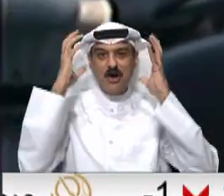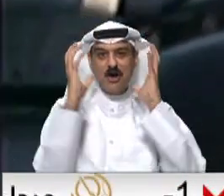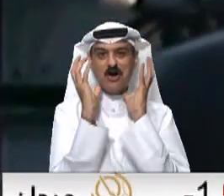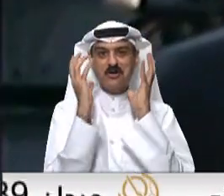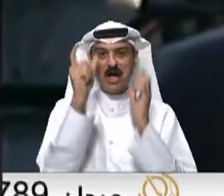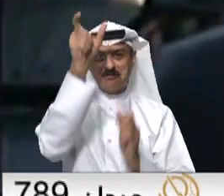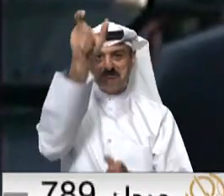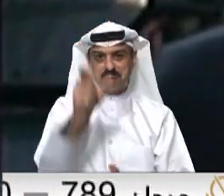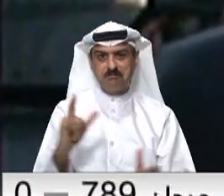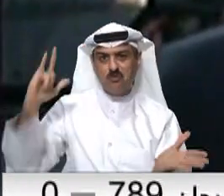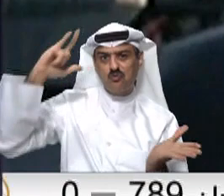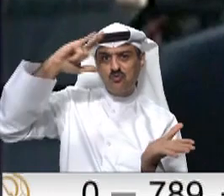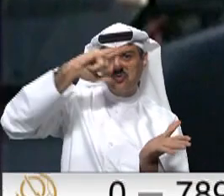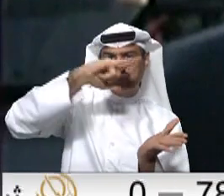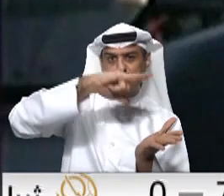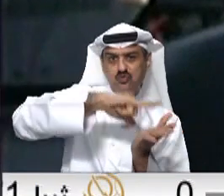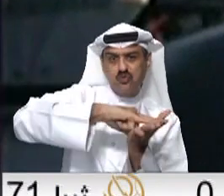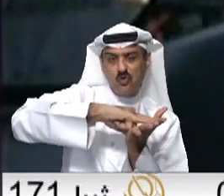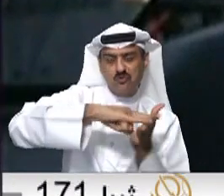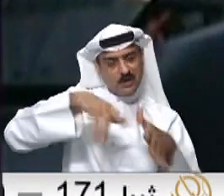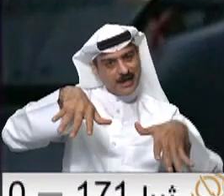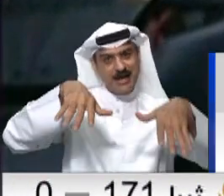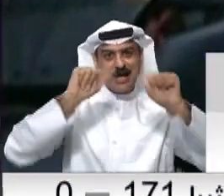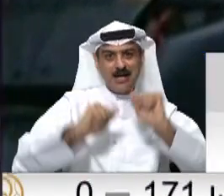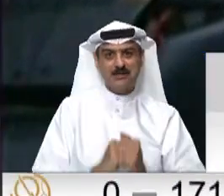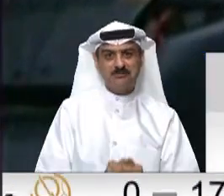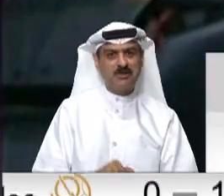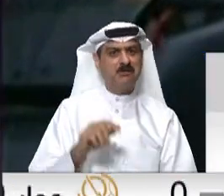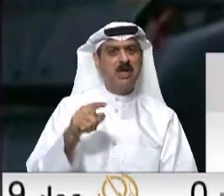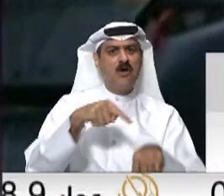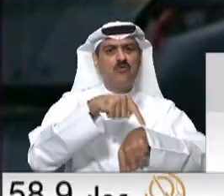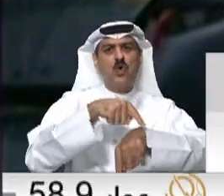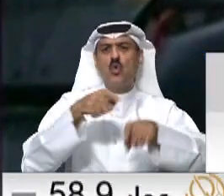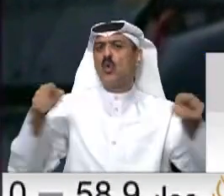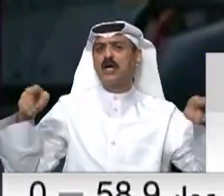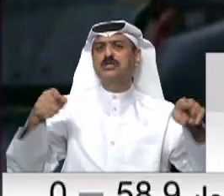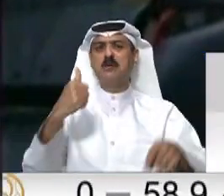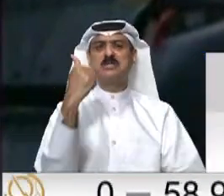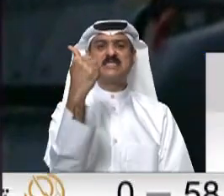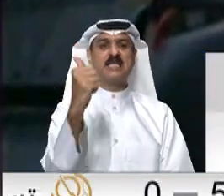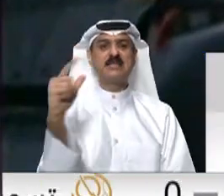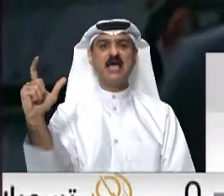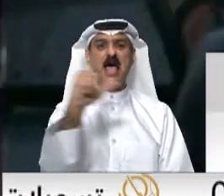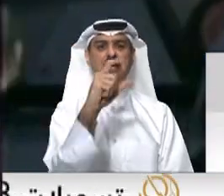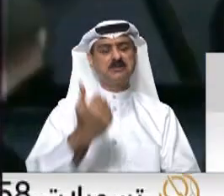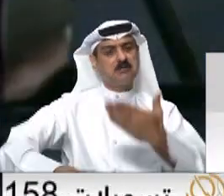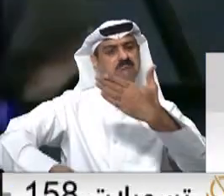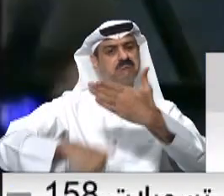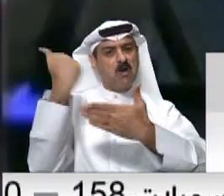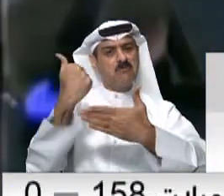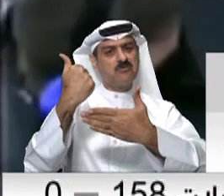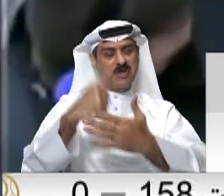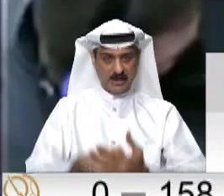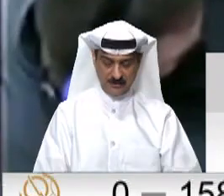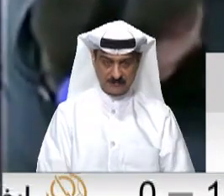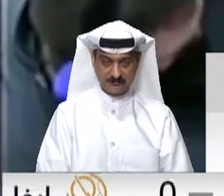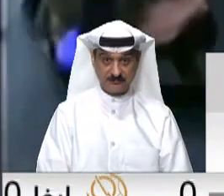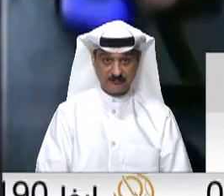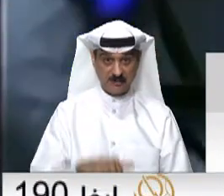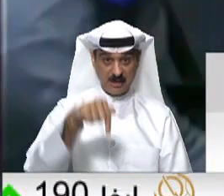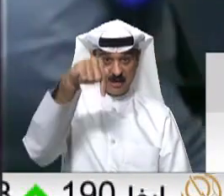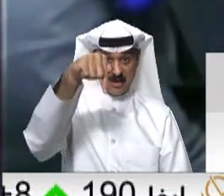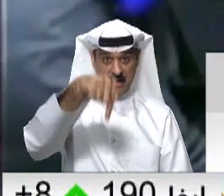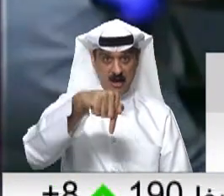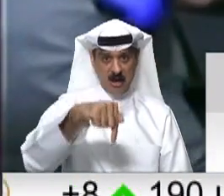السلطانيات الى الارض بعد رحله فضائيه استمرت سته اشهر وتكللت بنجاح سلطان الفضاء صنع